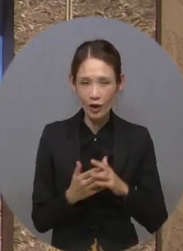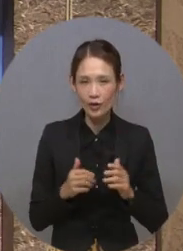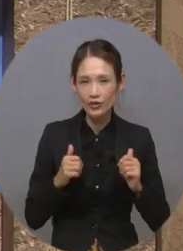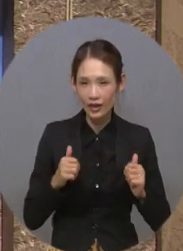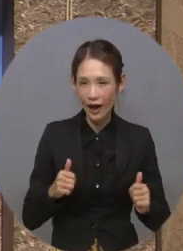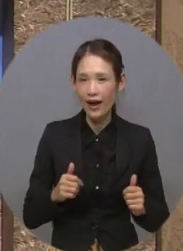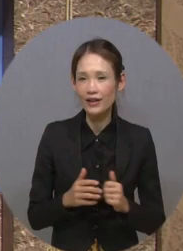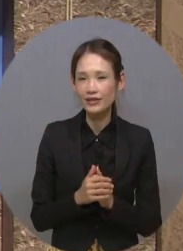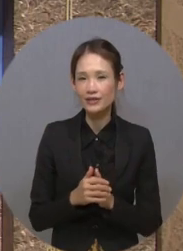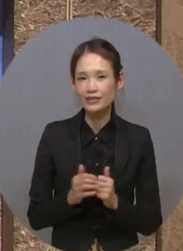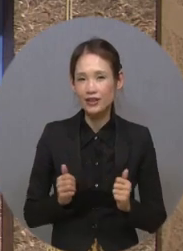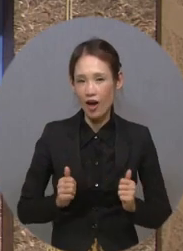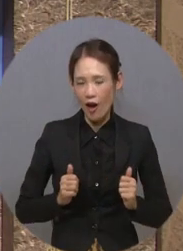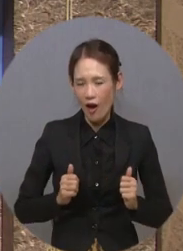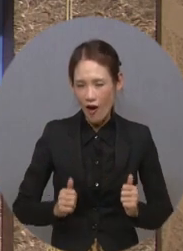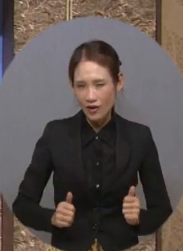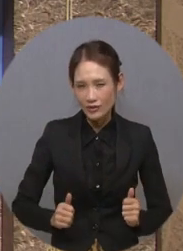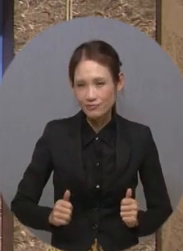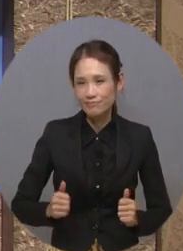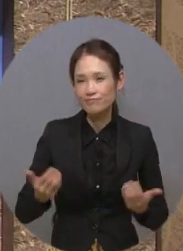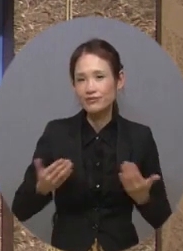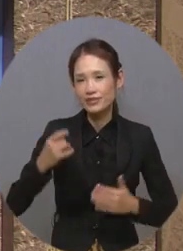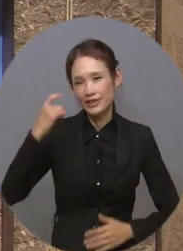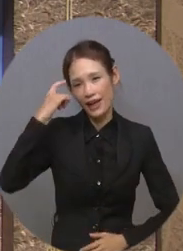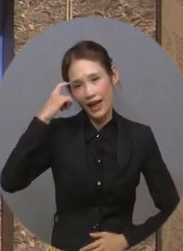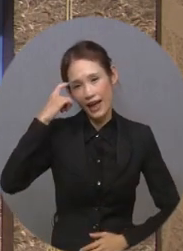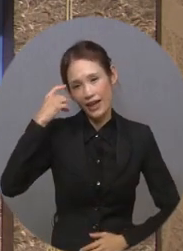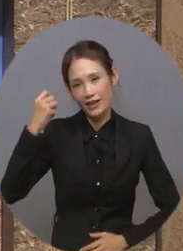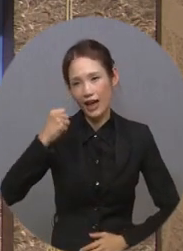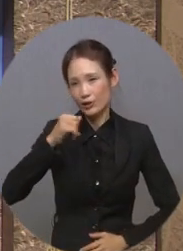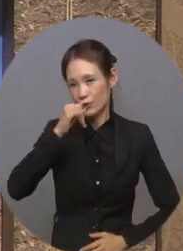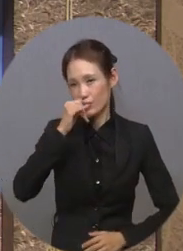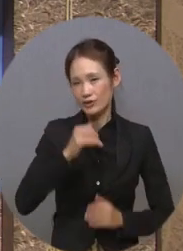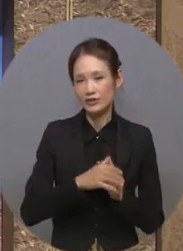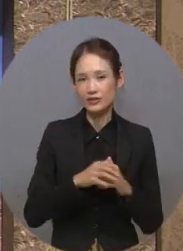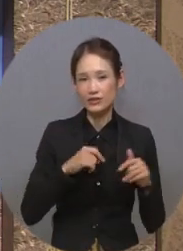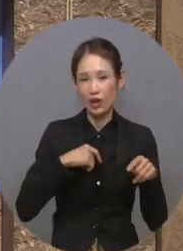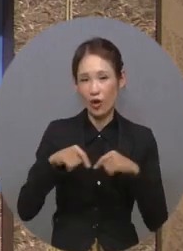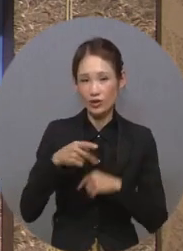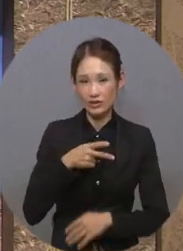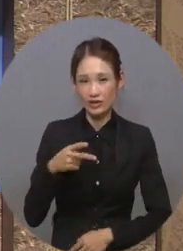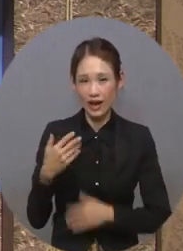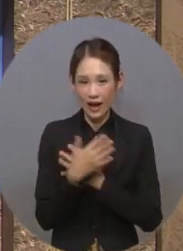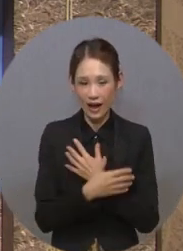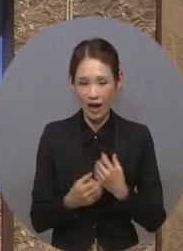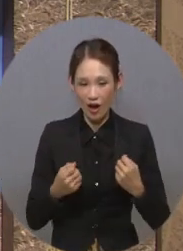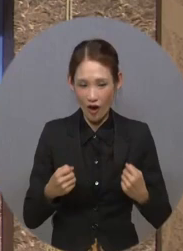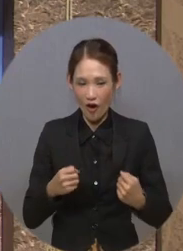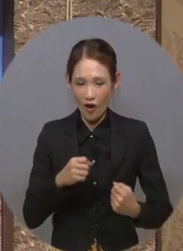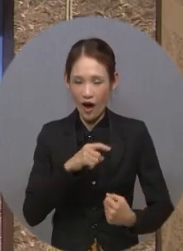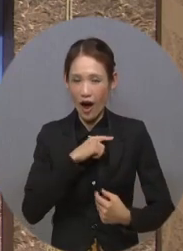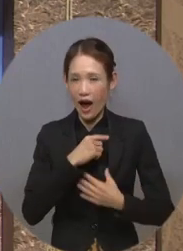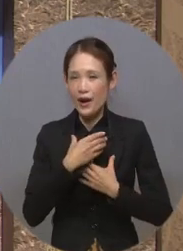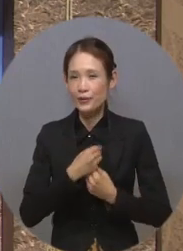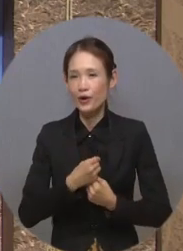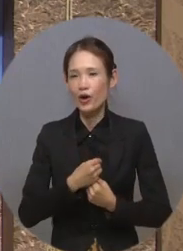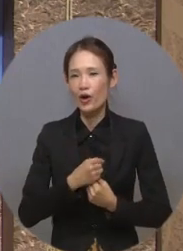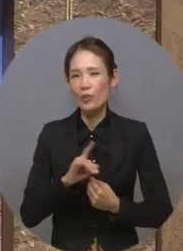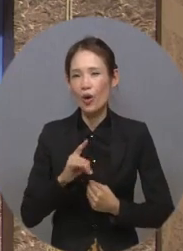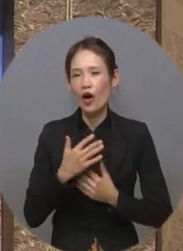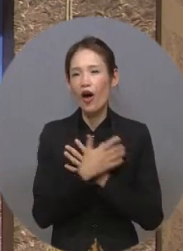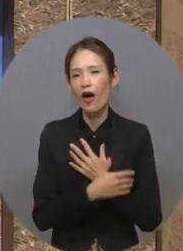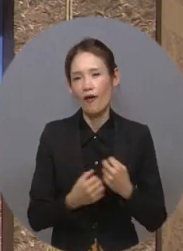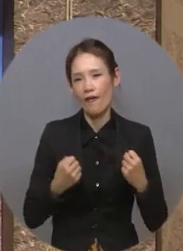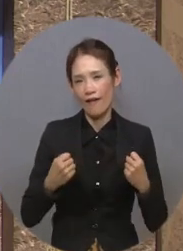뭐 열심히 하려는 생각을 하고 있고요. 예예. 또 정치를 하면 또 가장 또 건강이 우선돼야 된다고 생각을 해서 맞습니다.